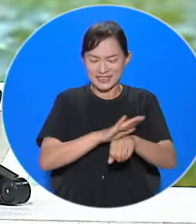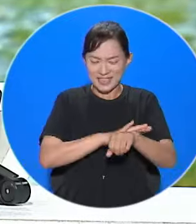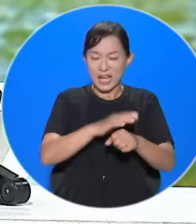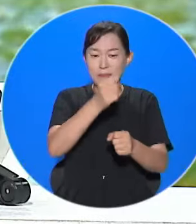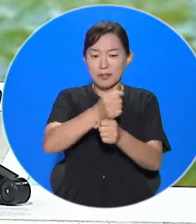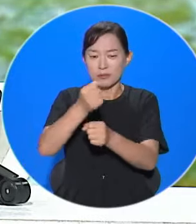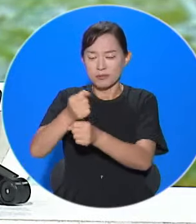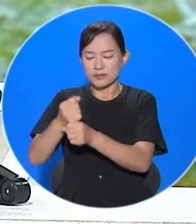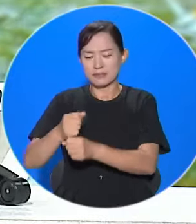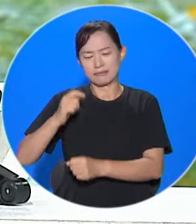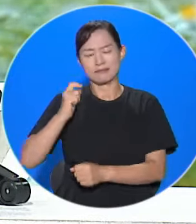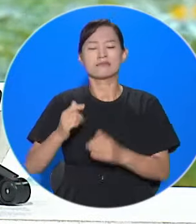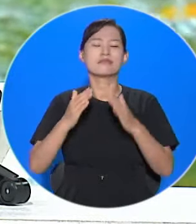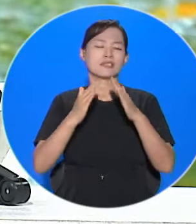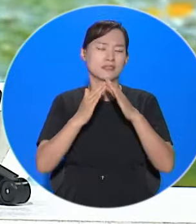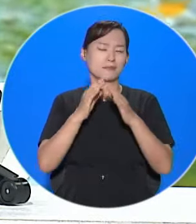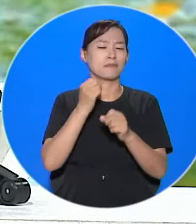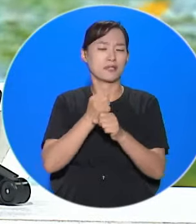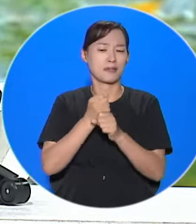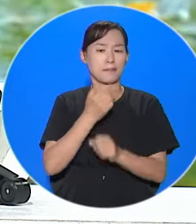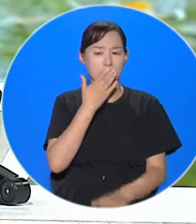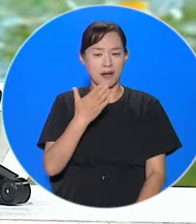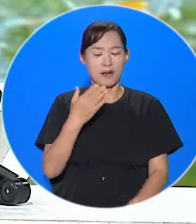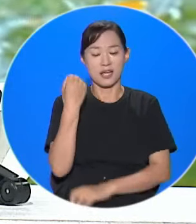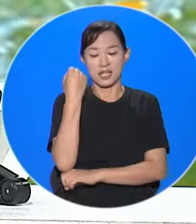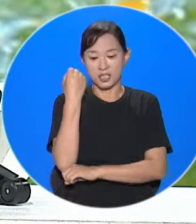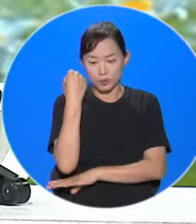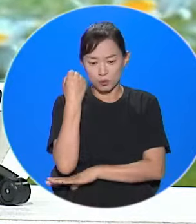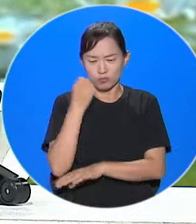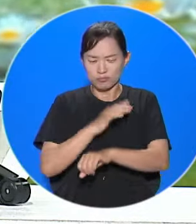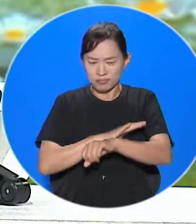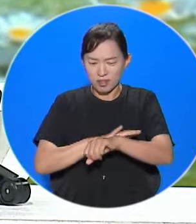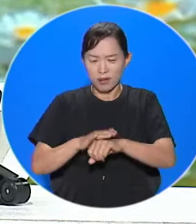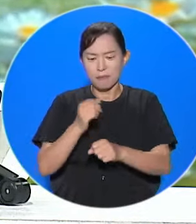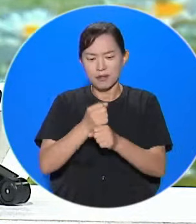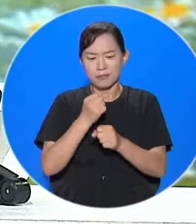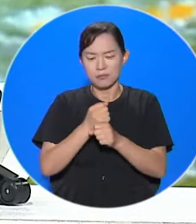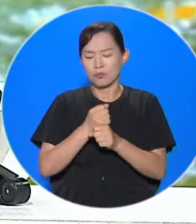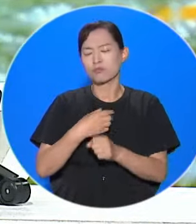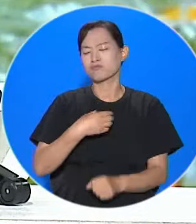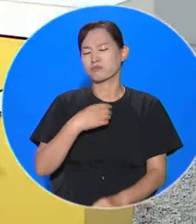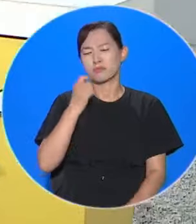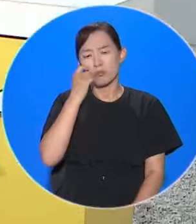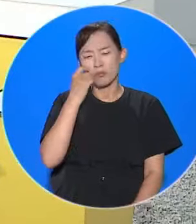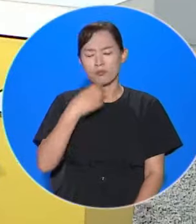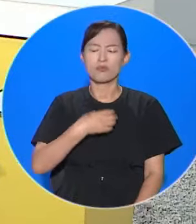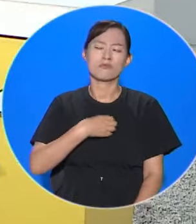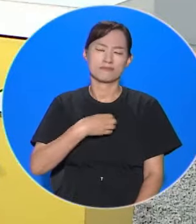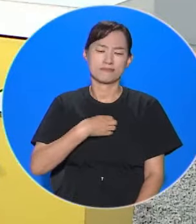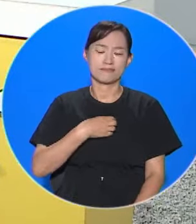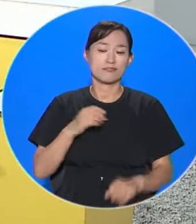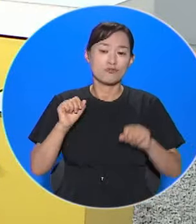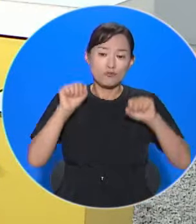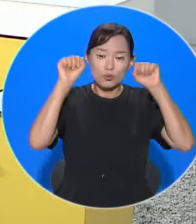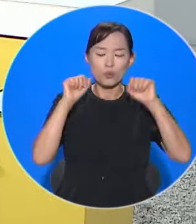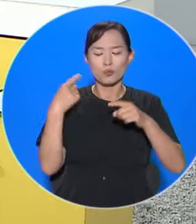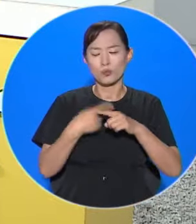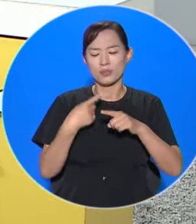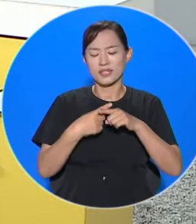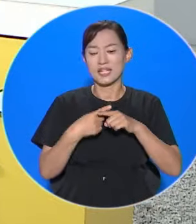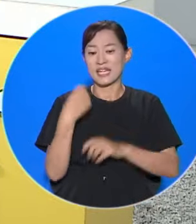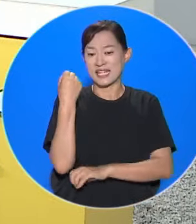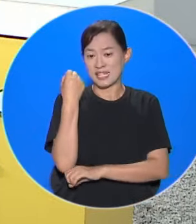박아야 튼튼한 집이 세워집니다. 기초공사를 잘 안 하면 매우 위험하죠. 운동도 마찬가지입니다.